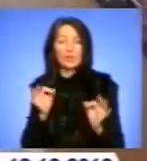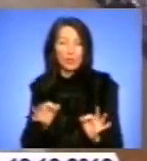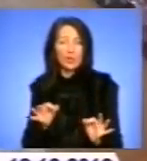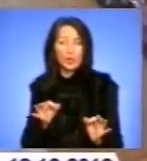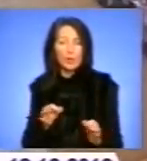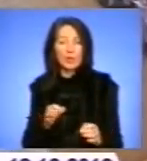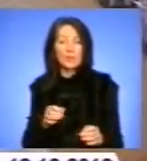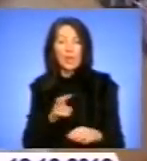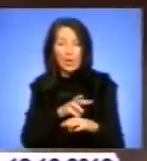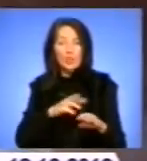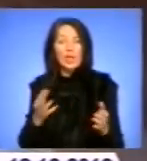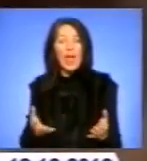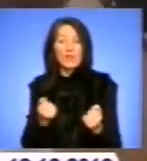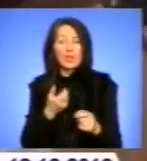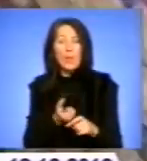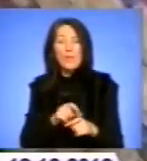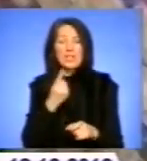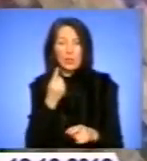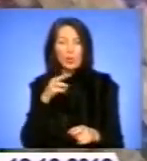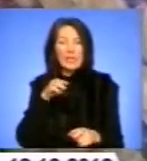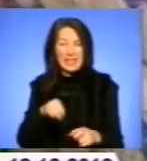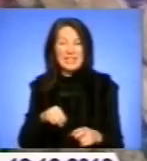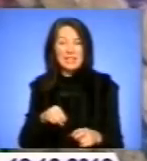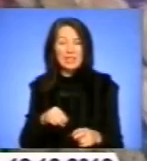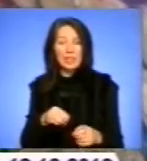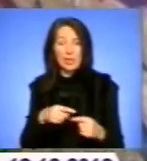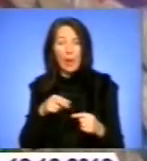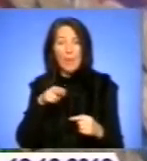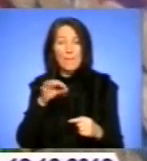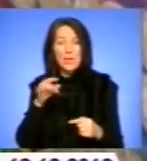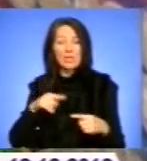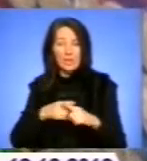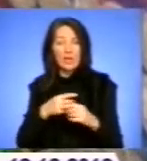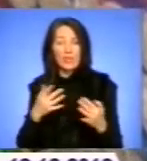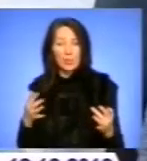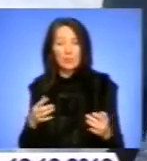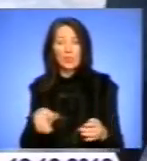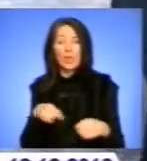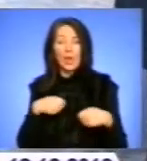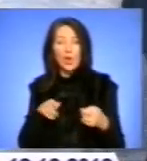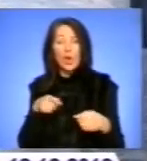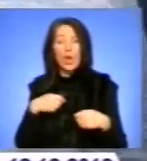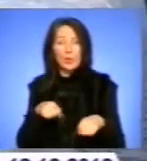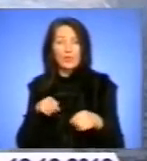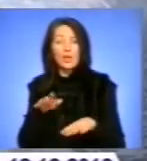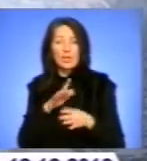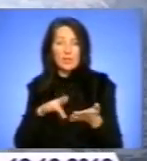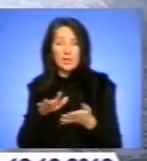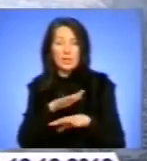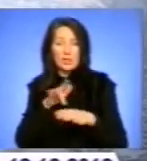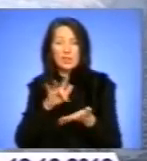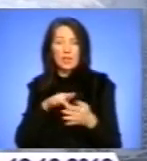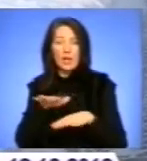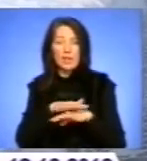міліціонери вилучили понад 1000 піротехнічних виробів. Продукцію торгували на центральному ринку міста Тернополя. Інший факт незаконної торгівлі зафіксували